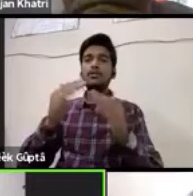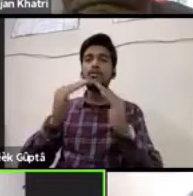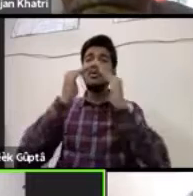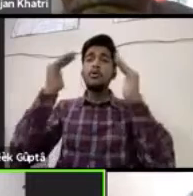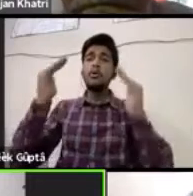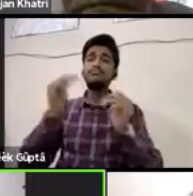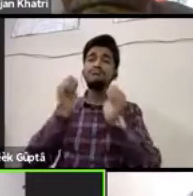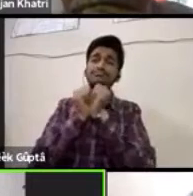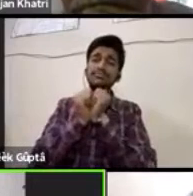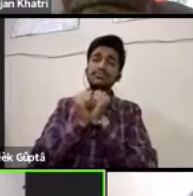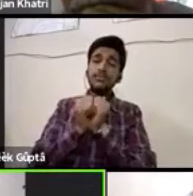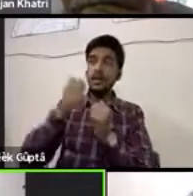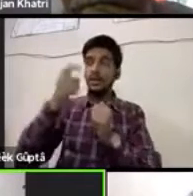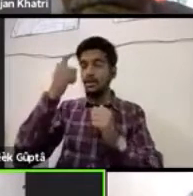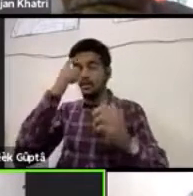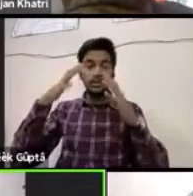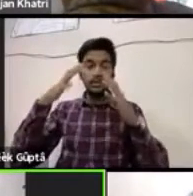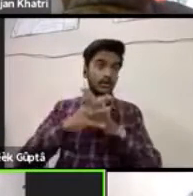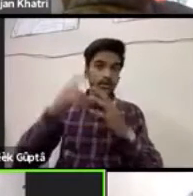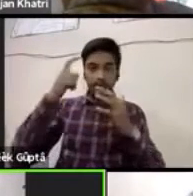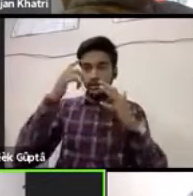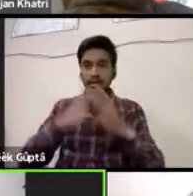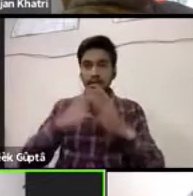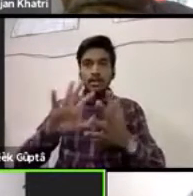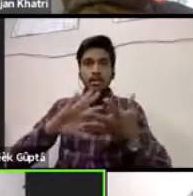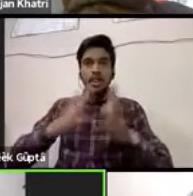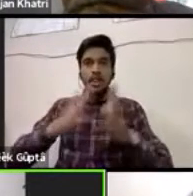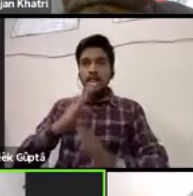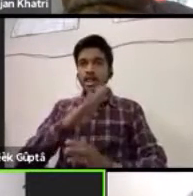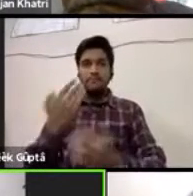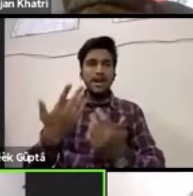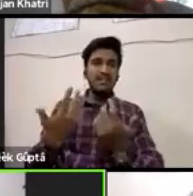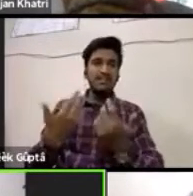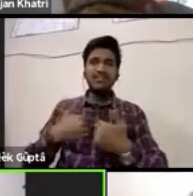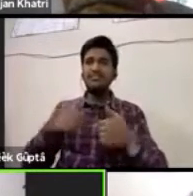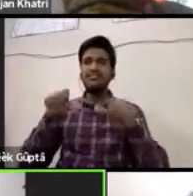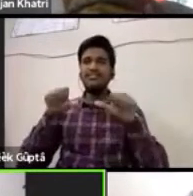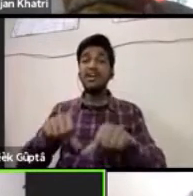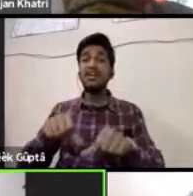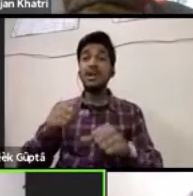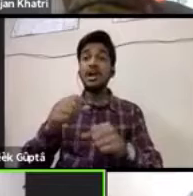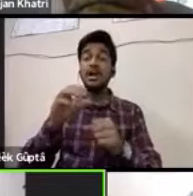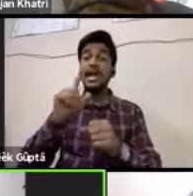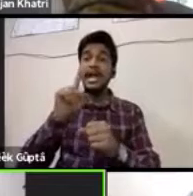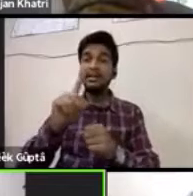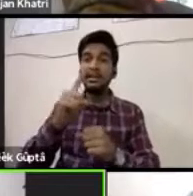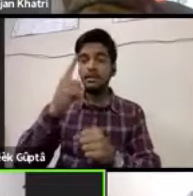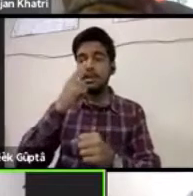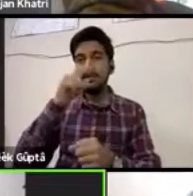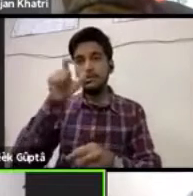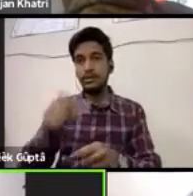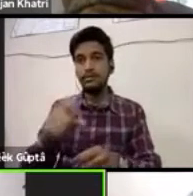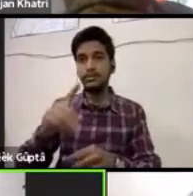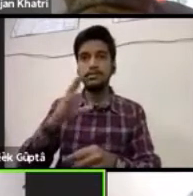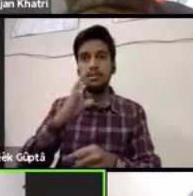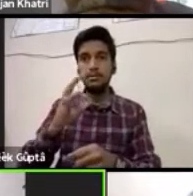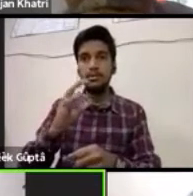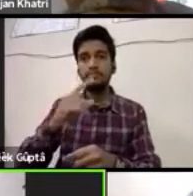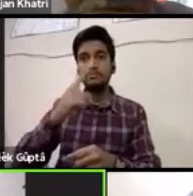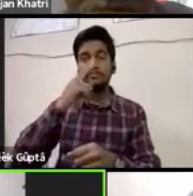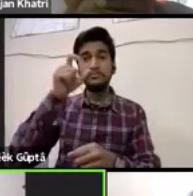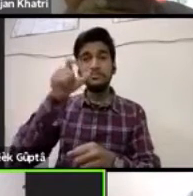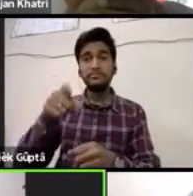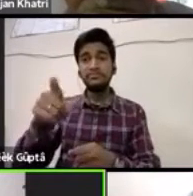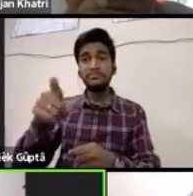रह घुट घुट के मर जाते हैं। स्पेशली विमेन, हम महिलाएं जो हैं बहुत